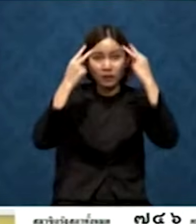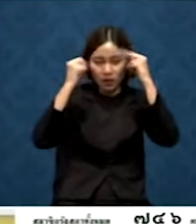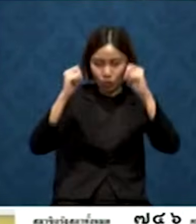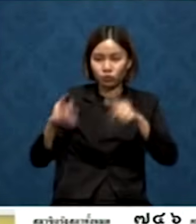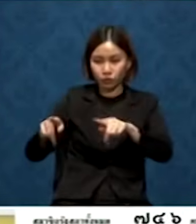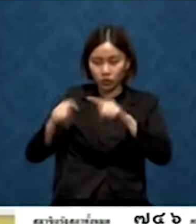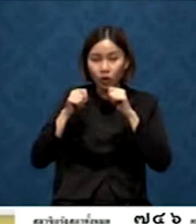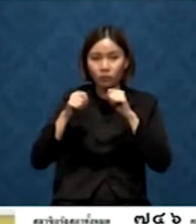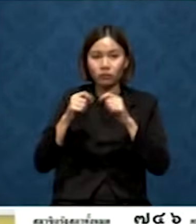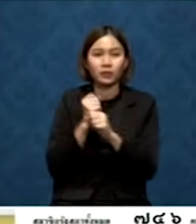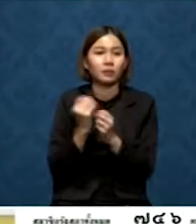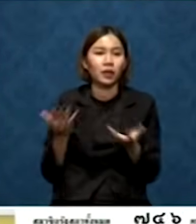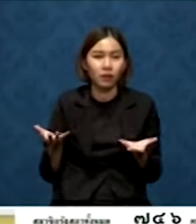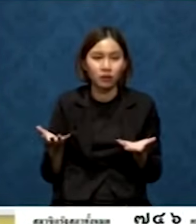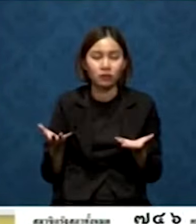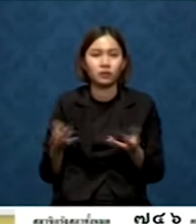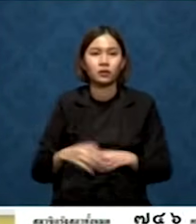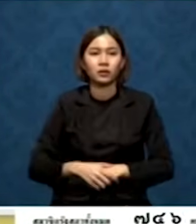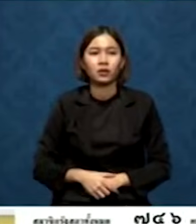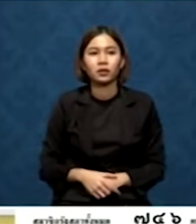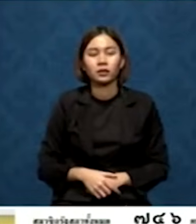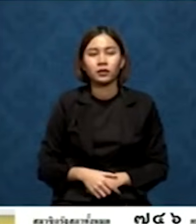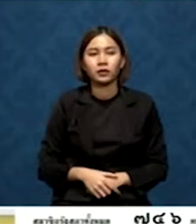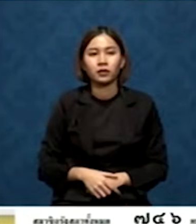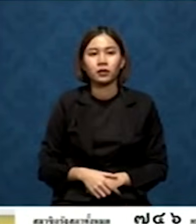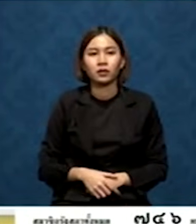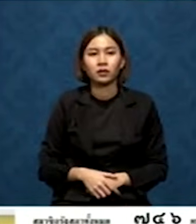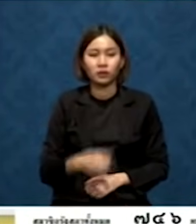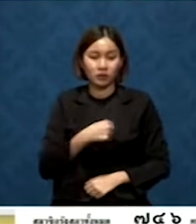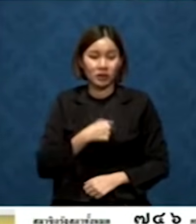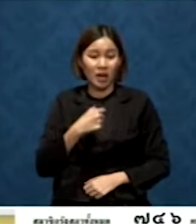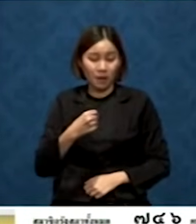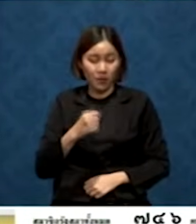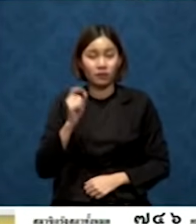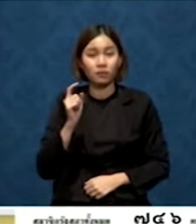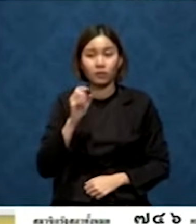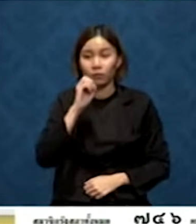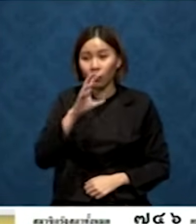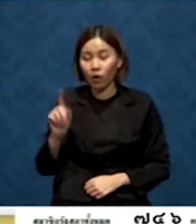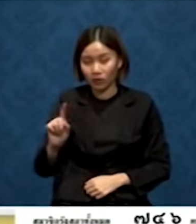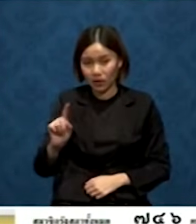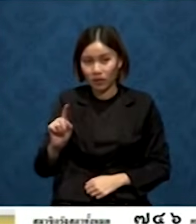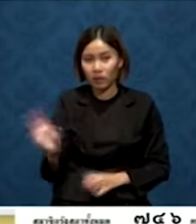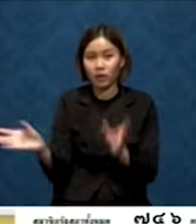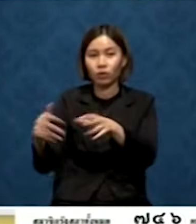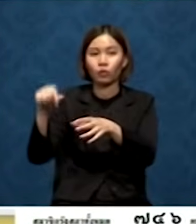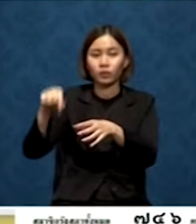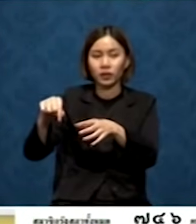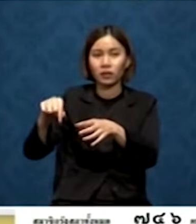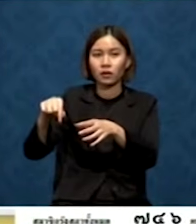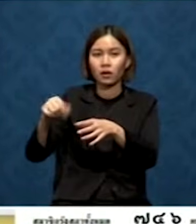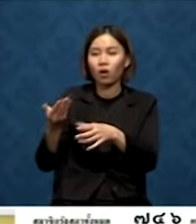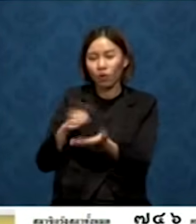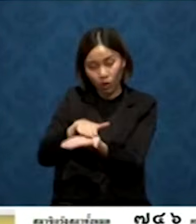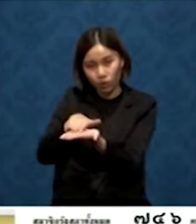ผมนะครับว่าท่านจะทำอย่างไรท่านจะยืนยันอย่างแข่งขันกลับไปกับบุคคลดังกล่าวไว้ครับก็